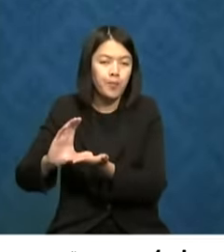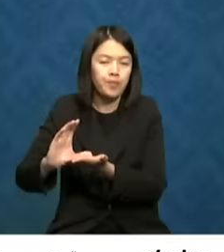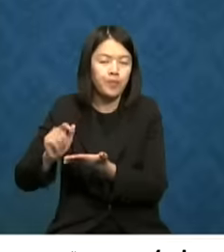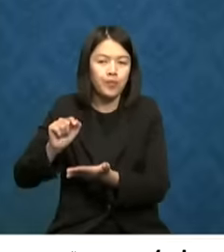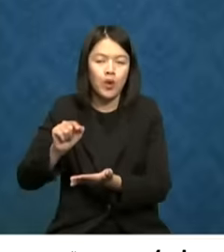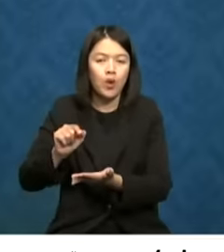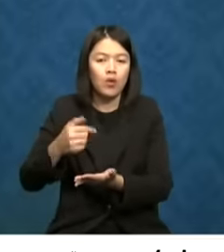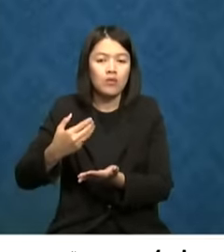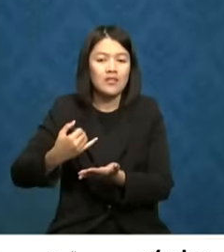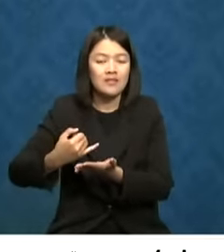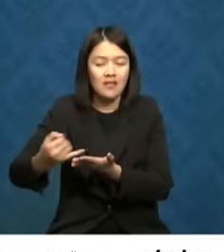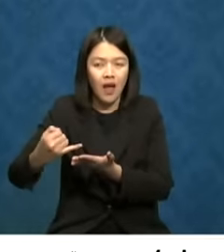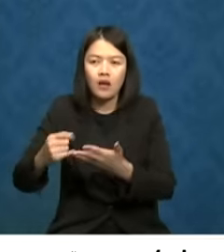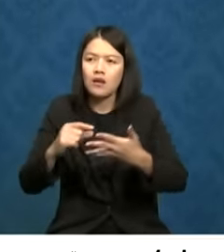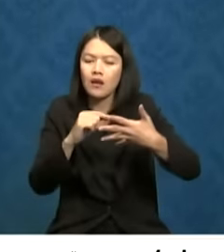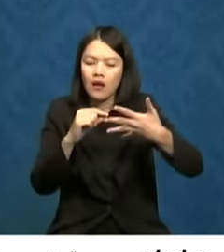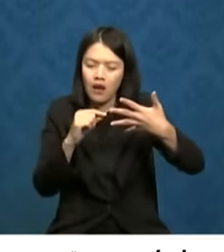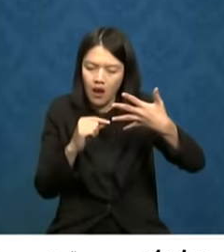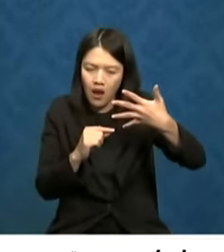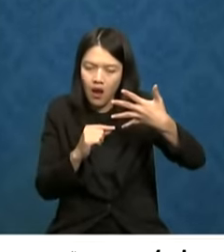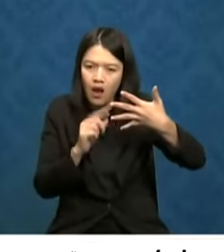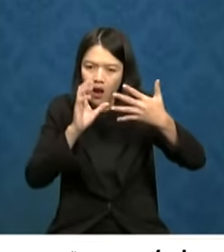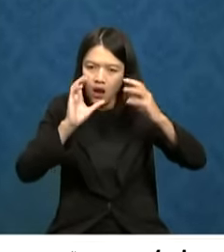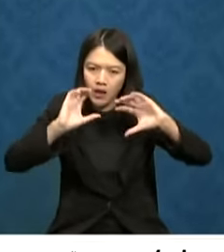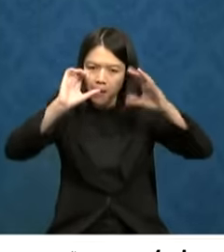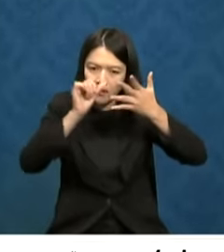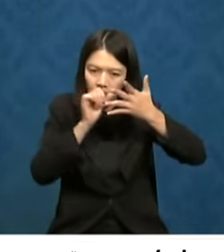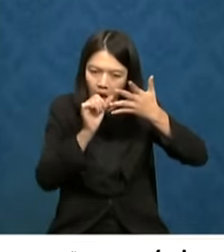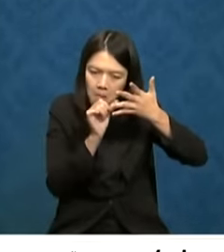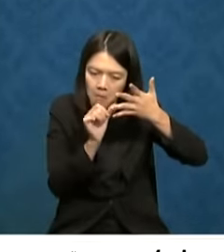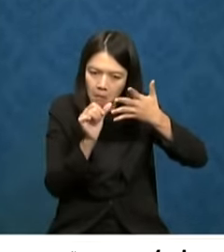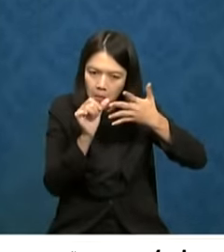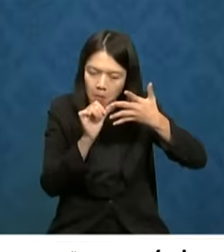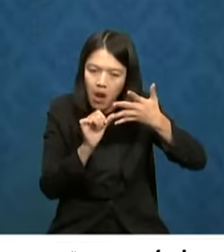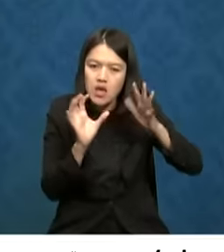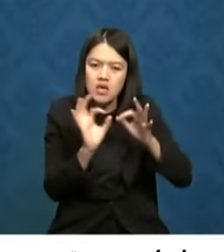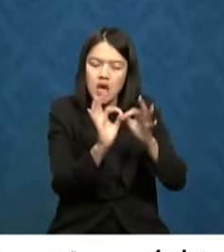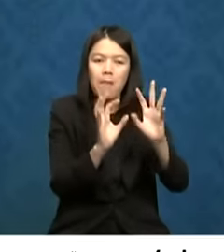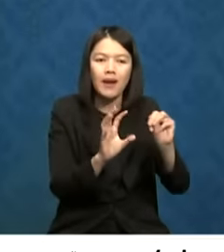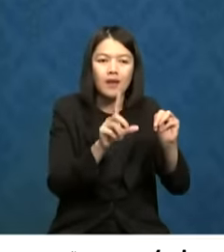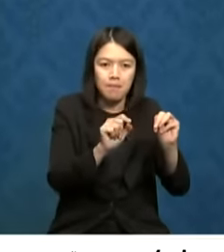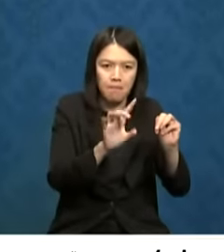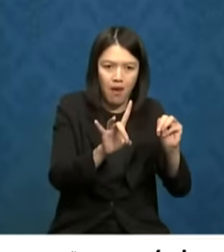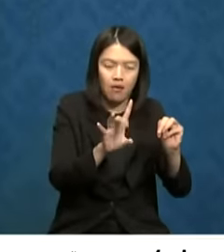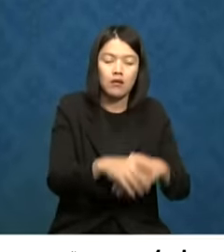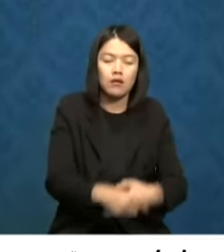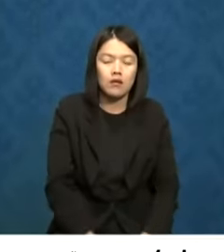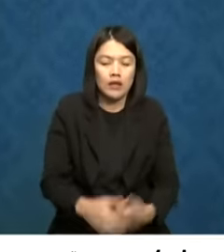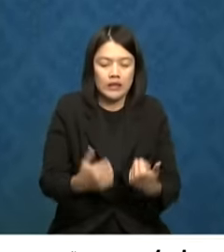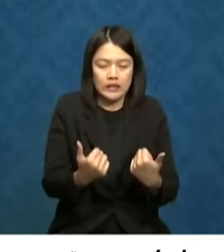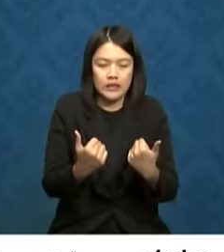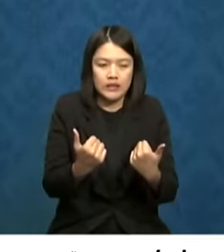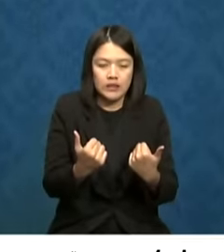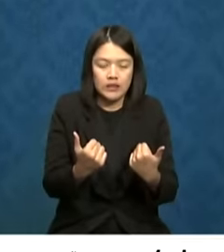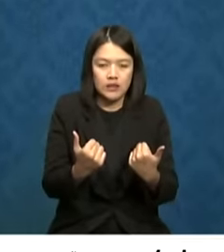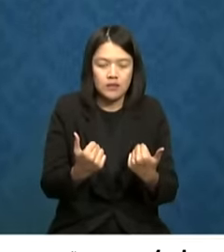เฉพาะรายการที่ทางรัฐบาลเสนอขอเปลี่ยนแปลงในส่วนที่เกี่ยวกับมาตรา 28รอบ